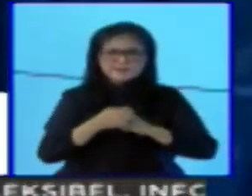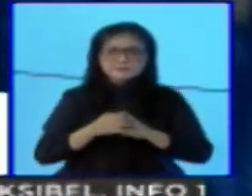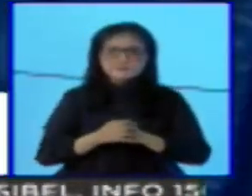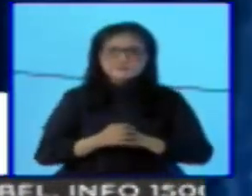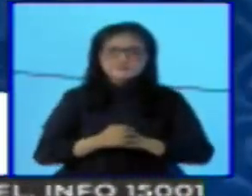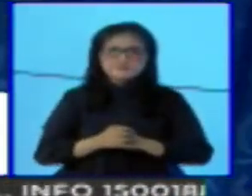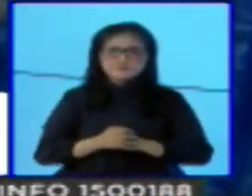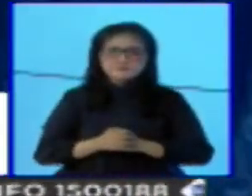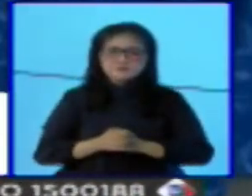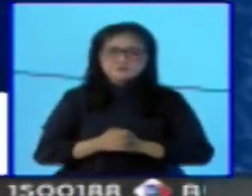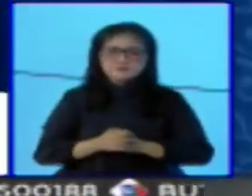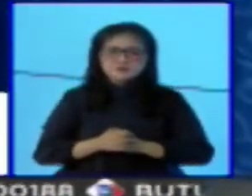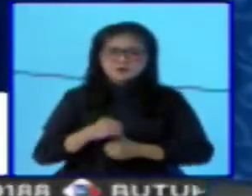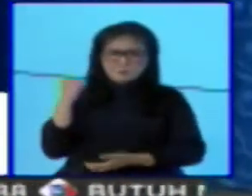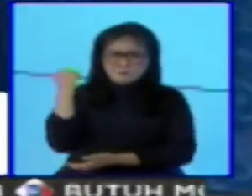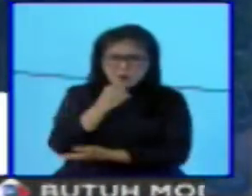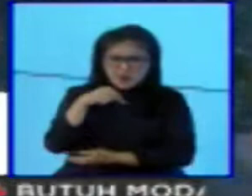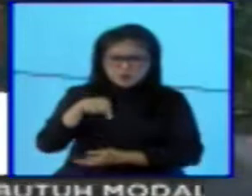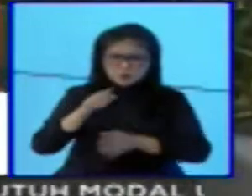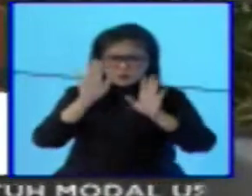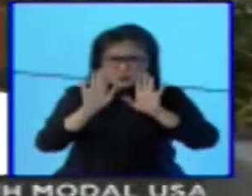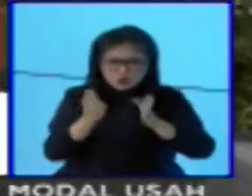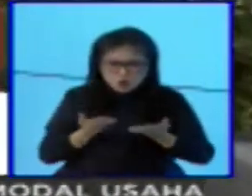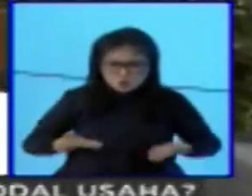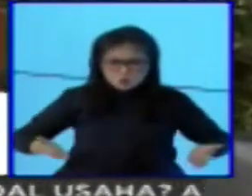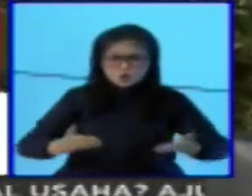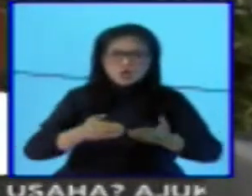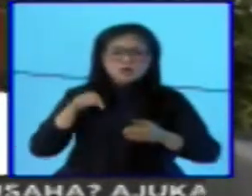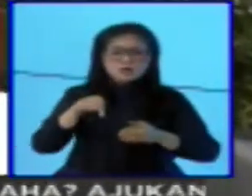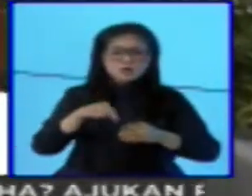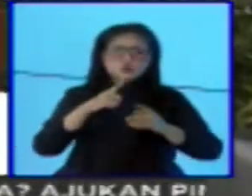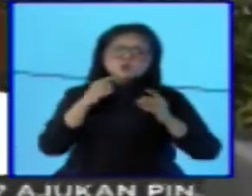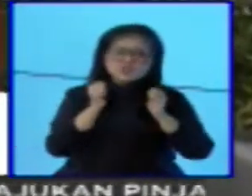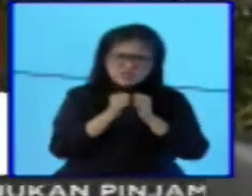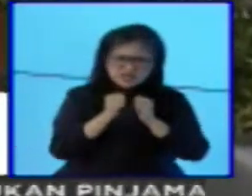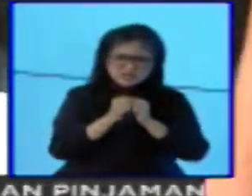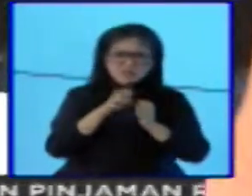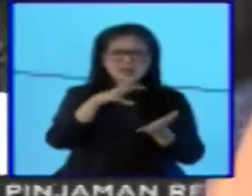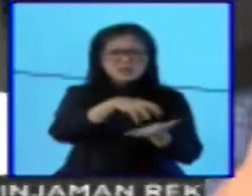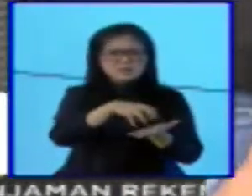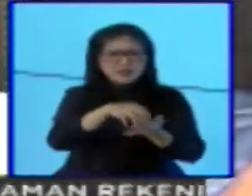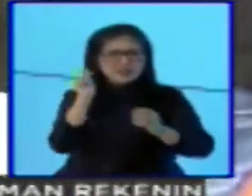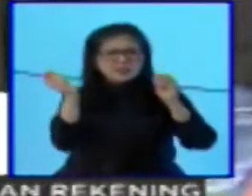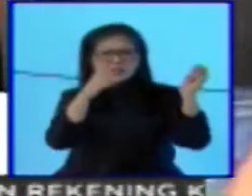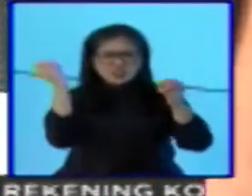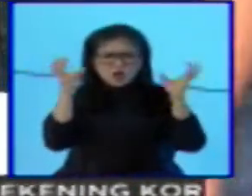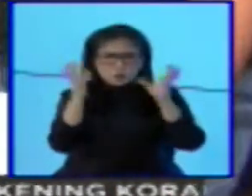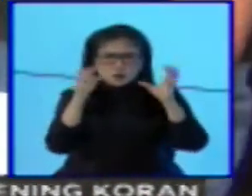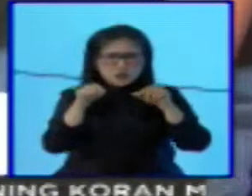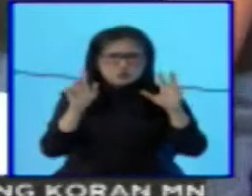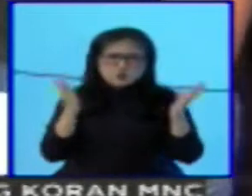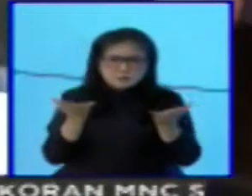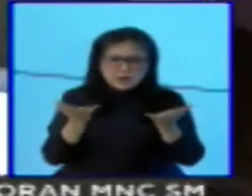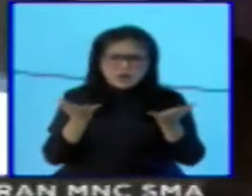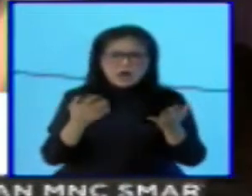Para pelaku beraksi dengan menggunakan media sosial untuk melakukan perjanjian tawuran antar kelompok geng motor agar disegani dan ditakuti geng motor